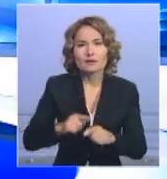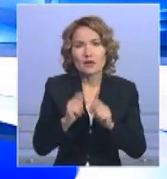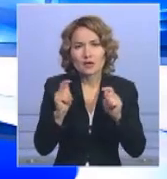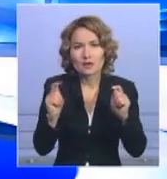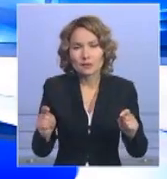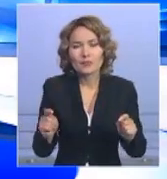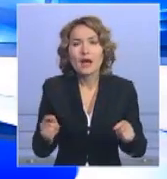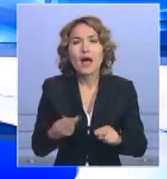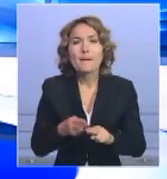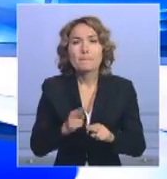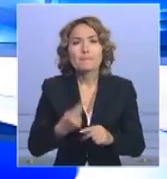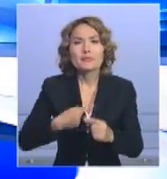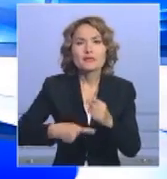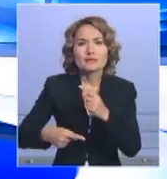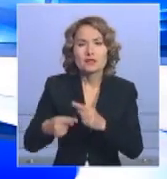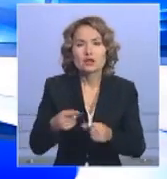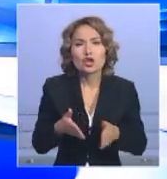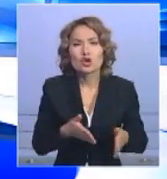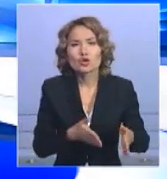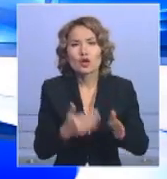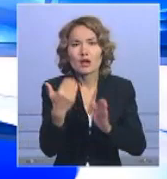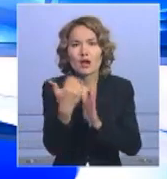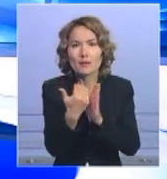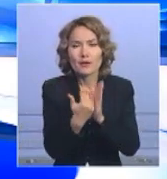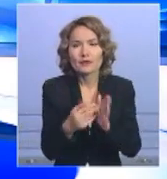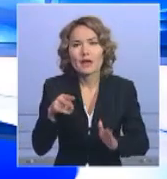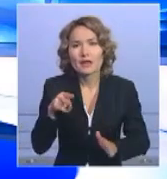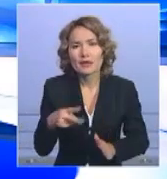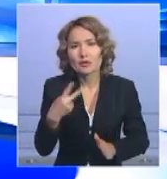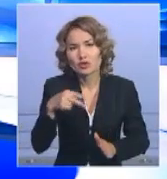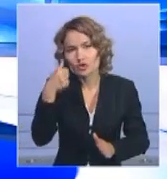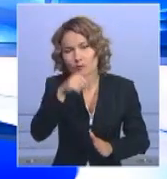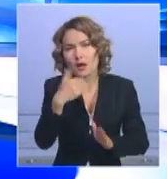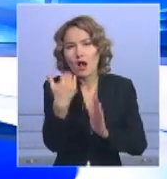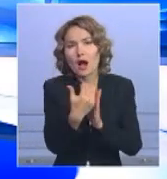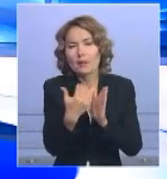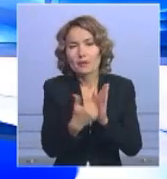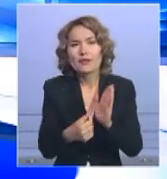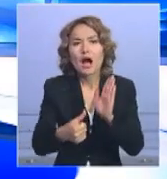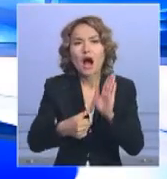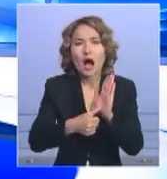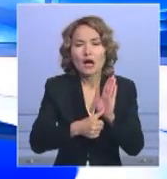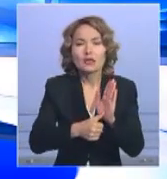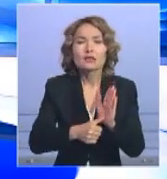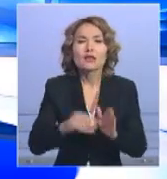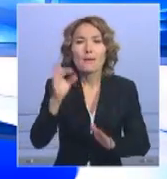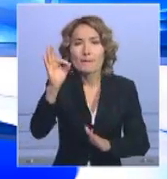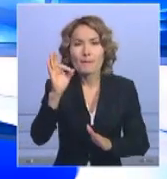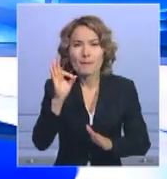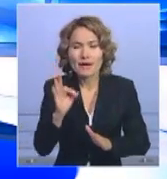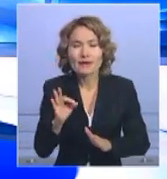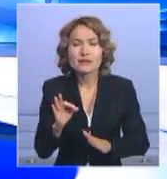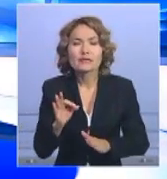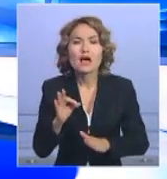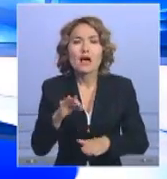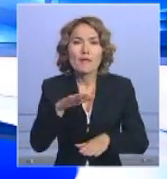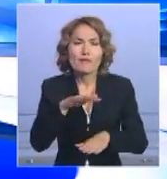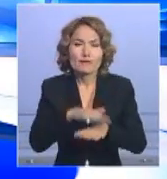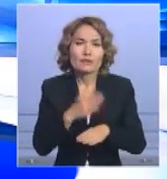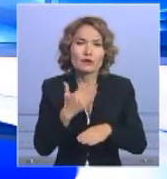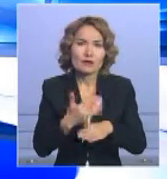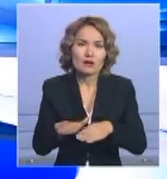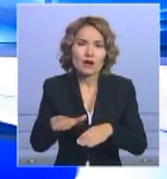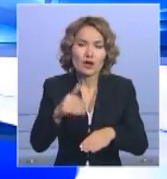көп. Мәселен, бизнестің жол картасы 2020 бағдарламасы арқылы 6-6,5% жеңілдікпен несие алып, өз кәсібін